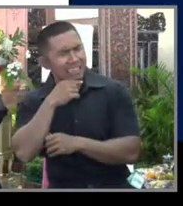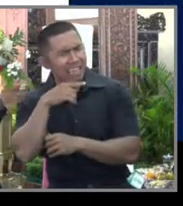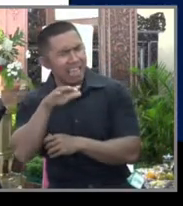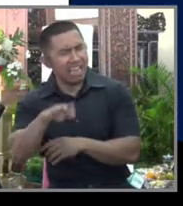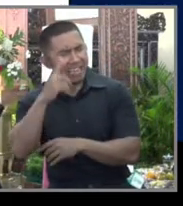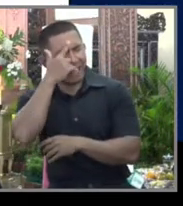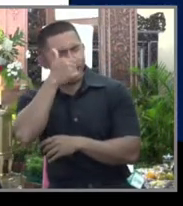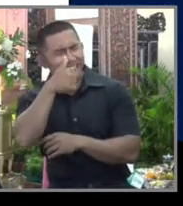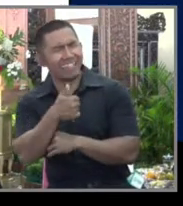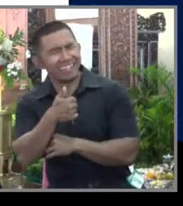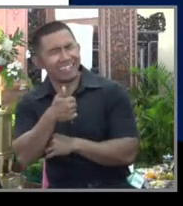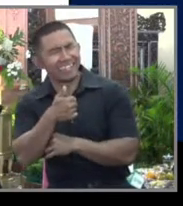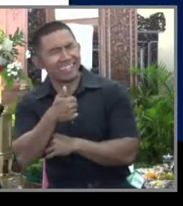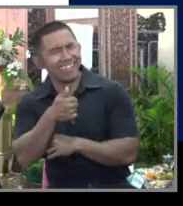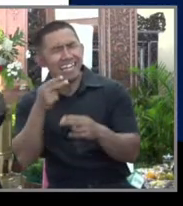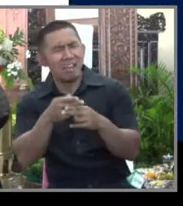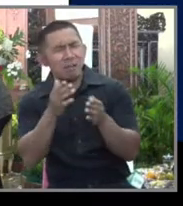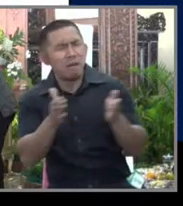tadi